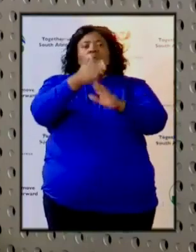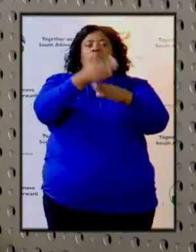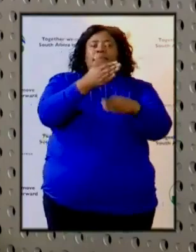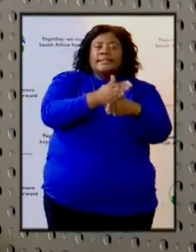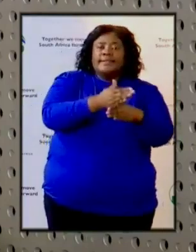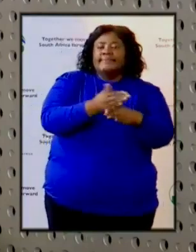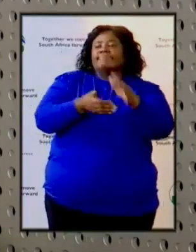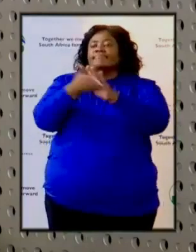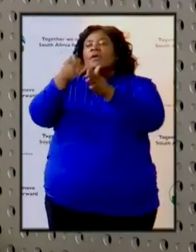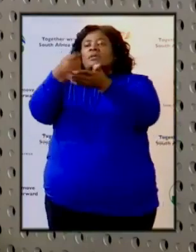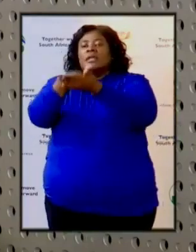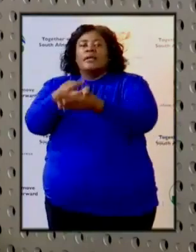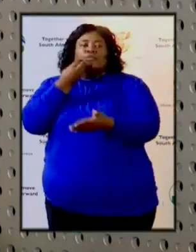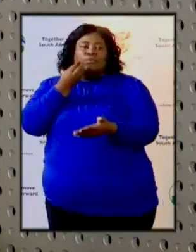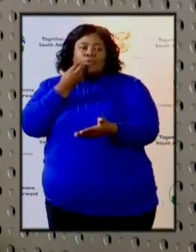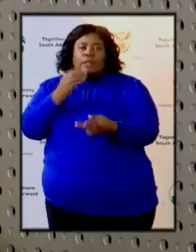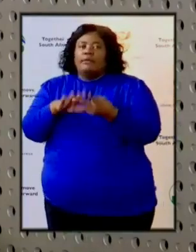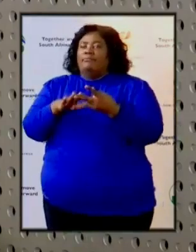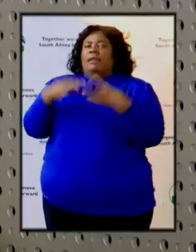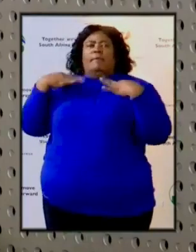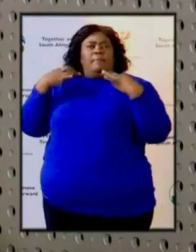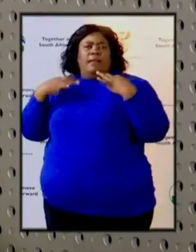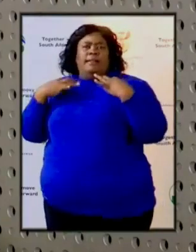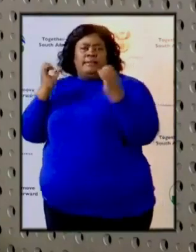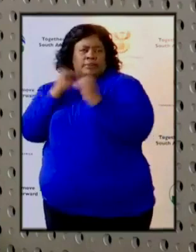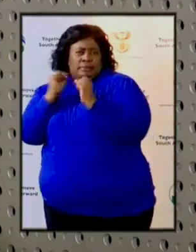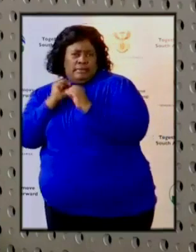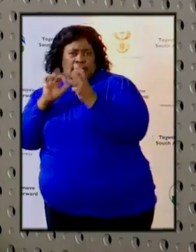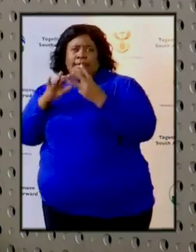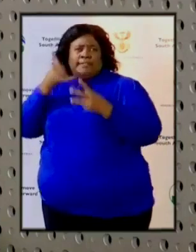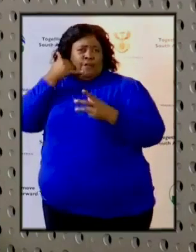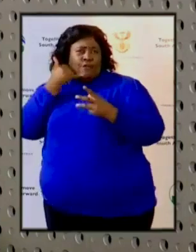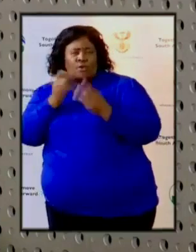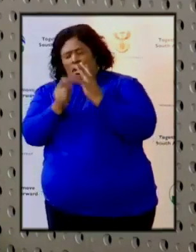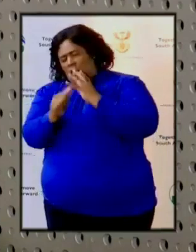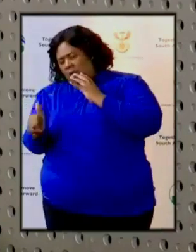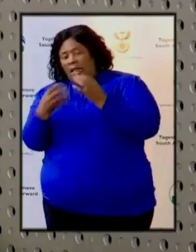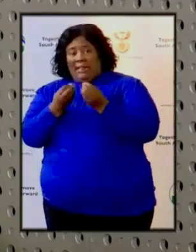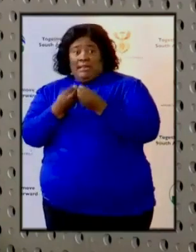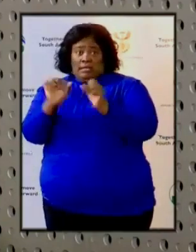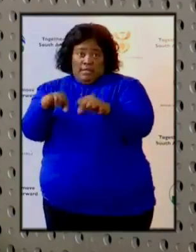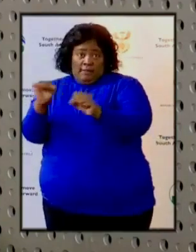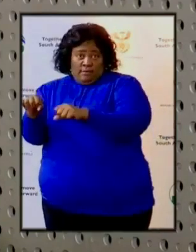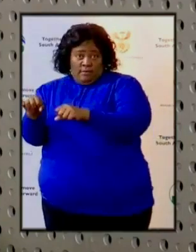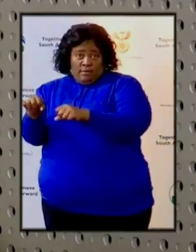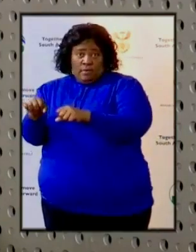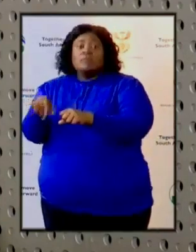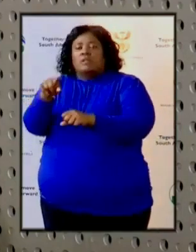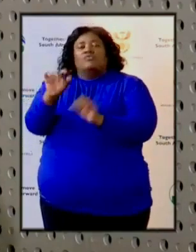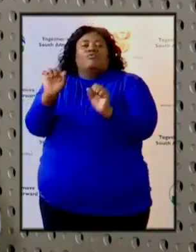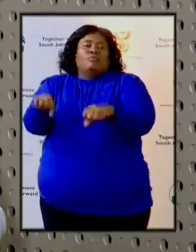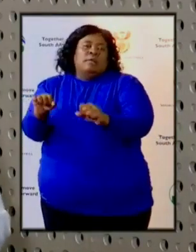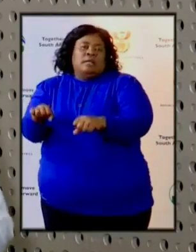ukuthenga njengeyingubo zasebusika nama cellphone nezinto ezinjalo ezivumelekile. Uzovumeleka